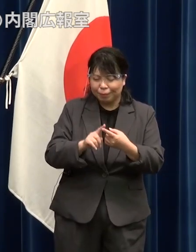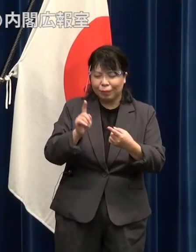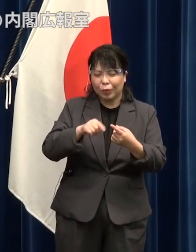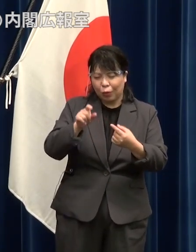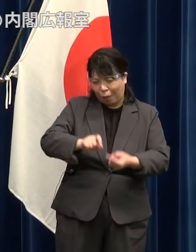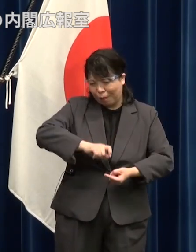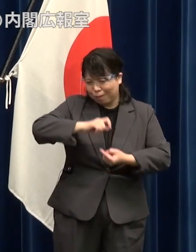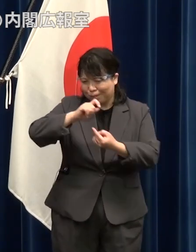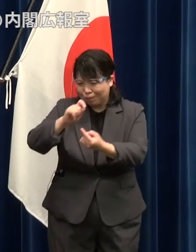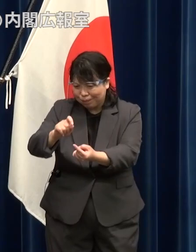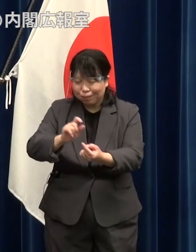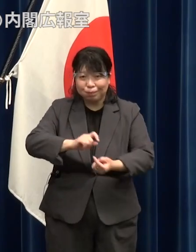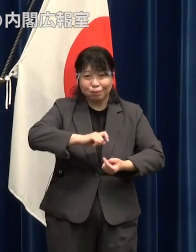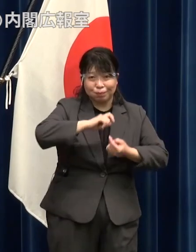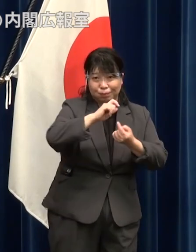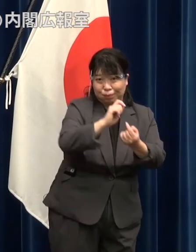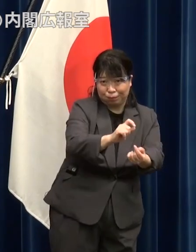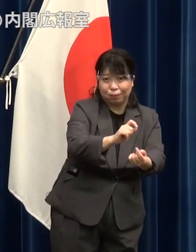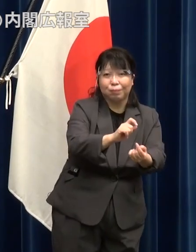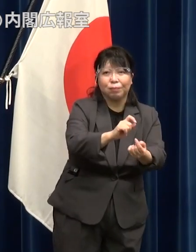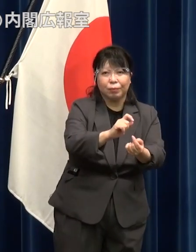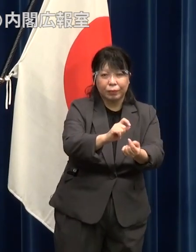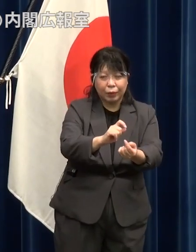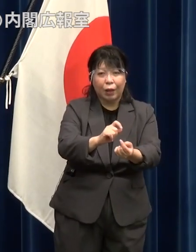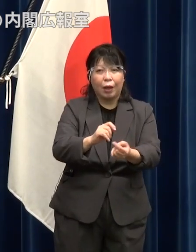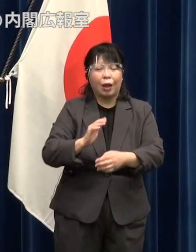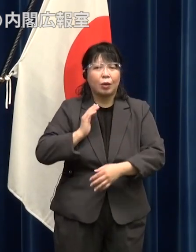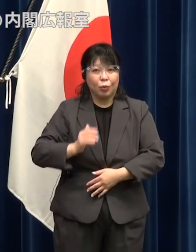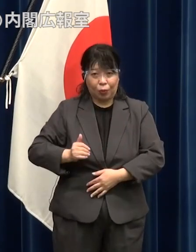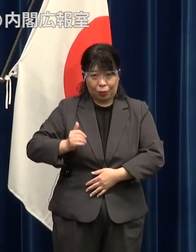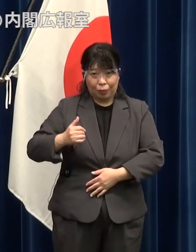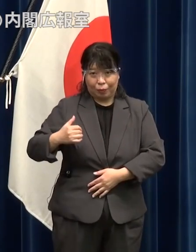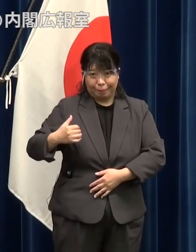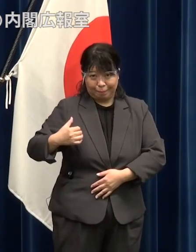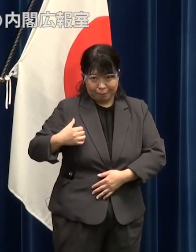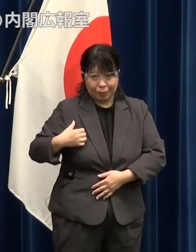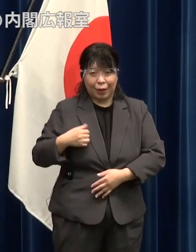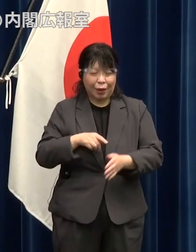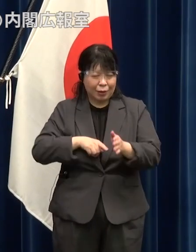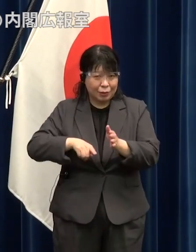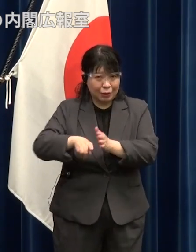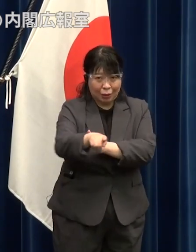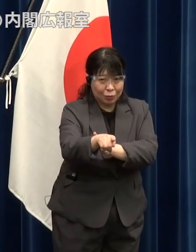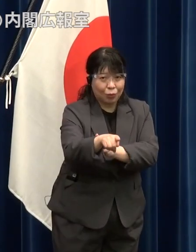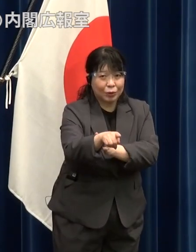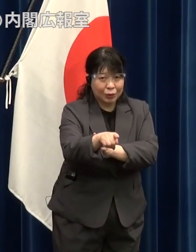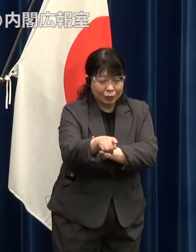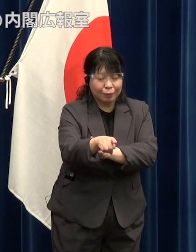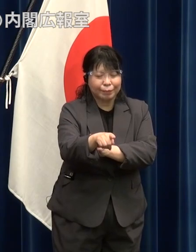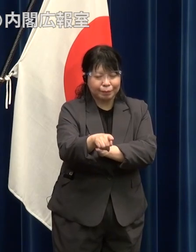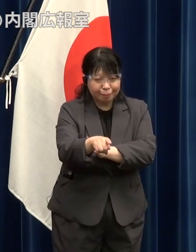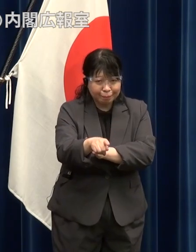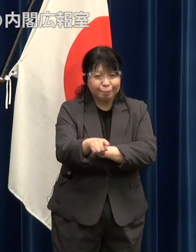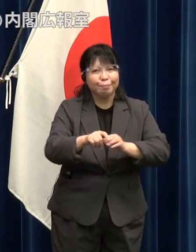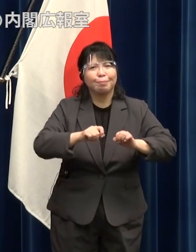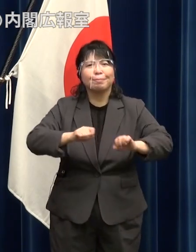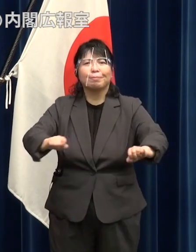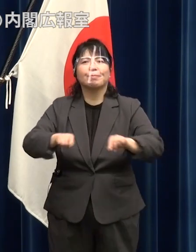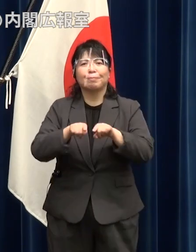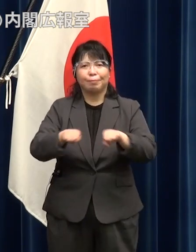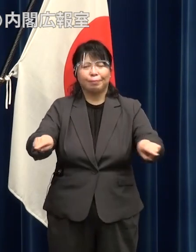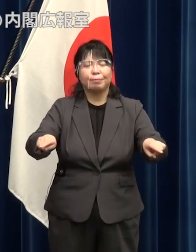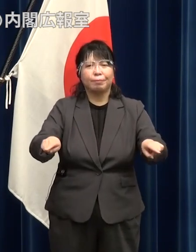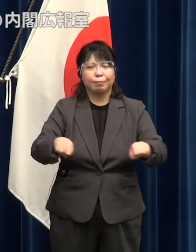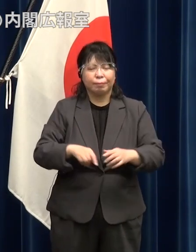理大臣として先頭に立って取り組んでまいります。こうした基本的な姿勢、徹底